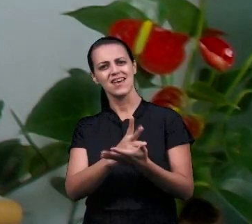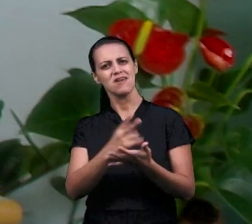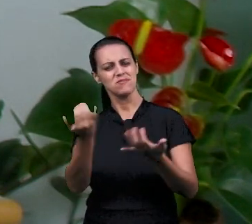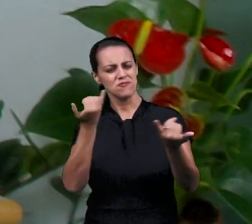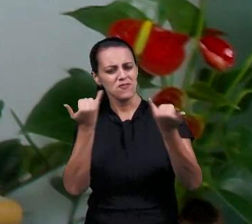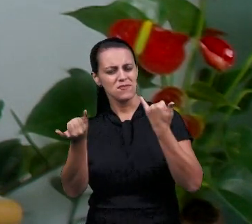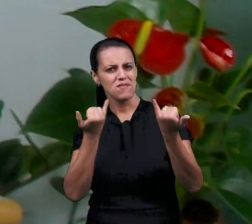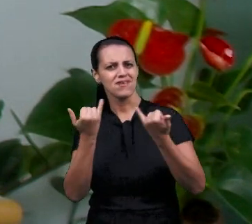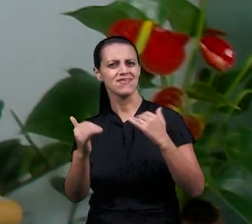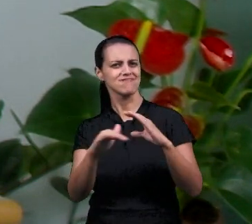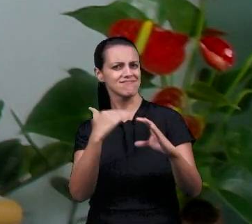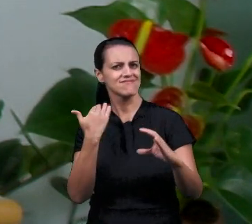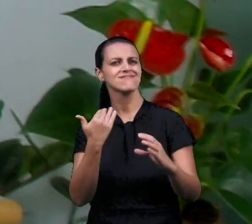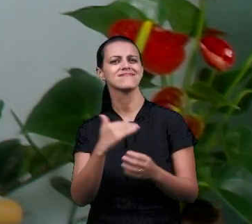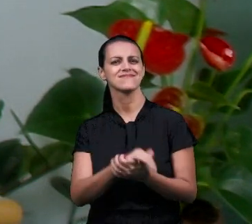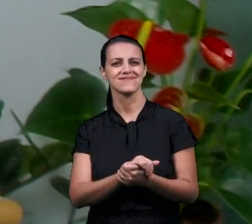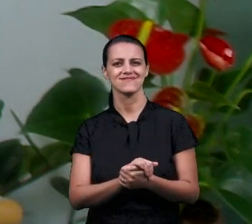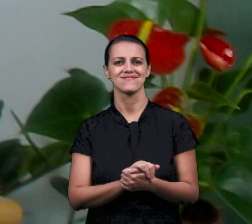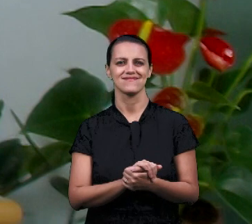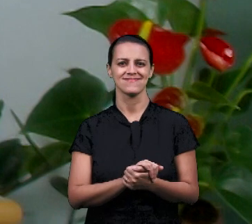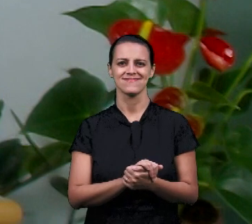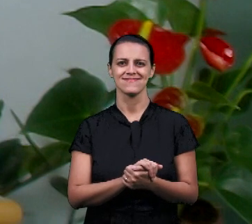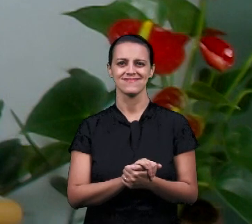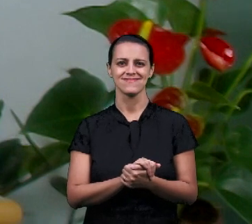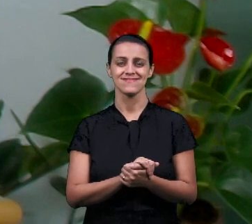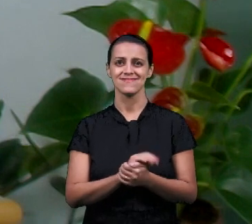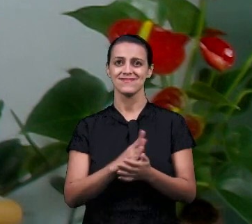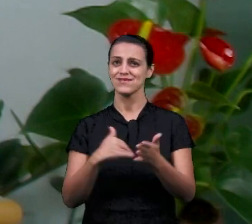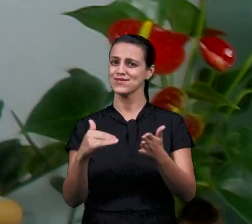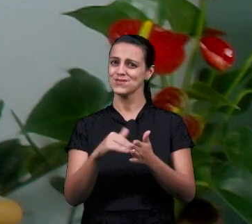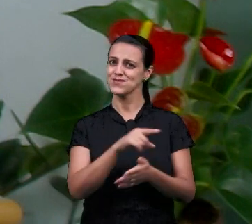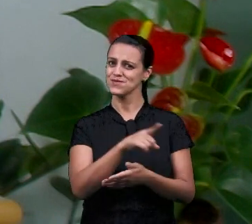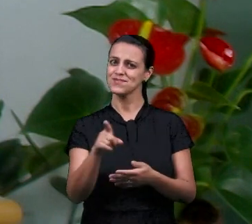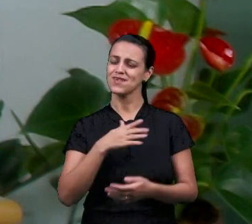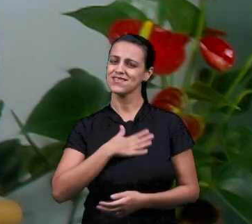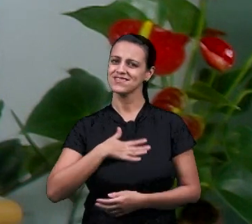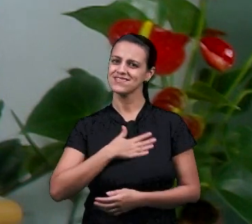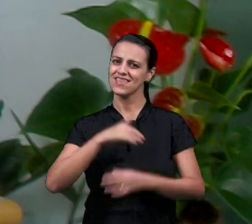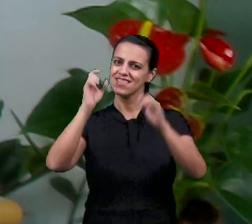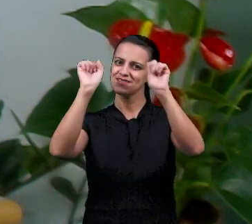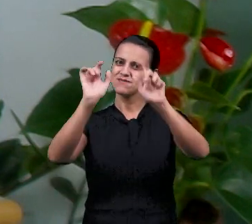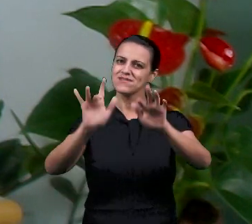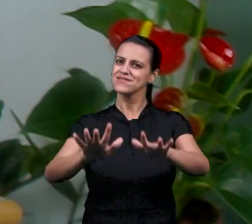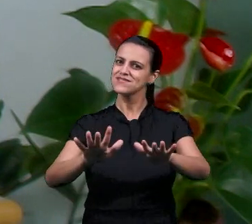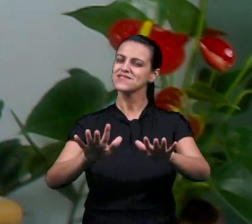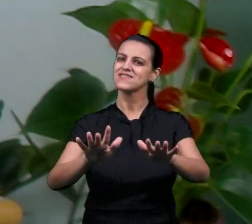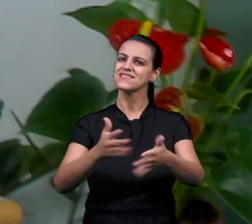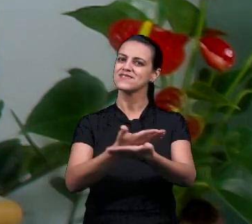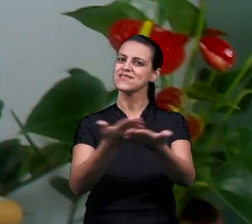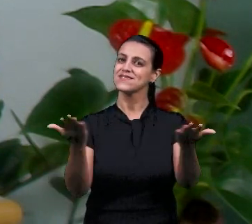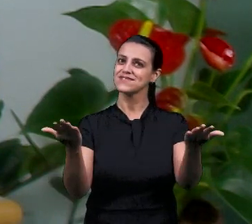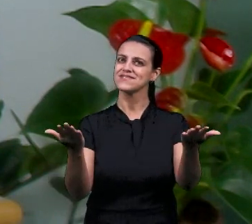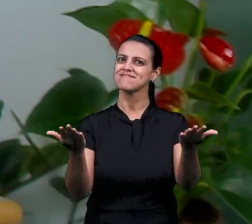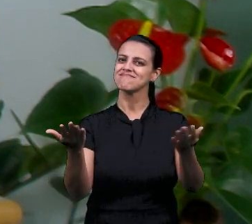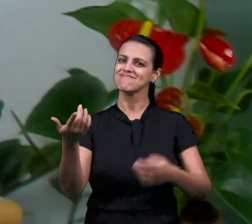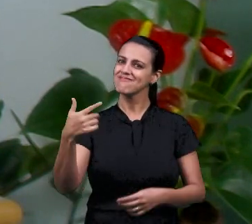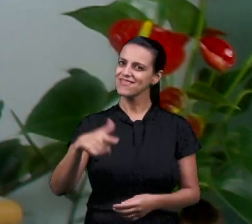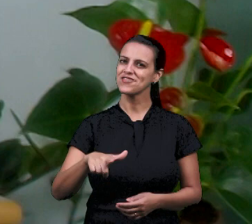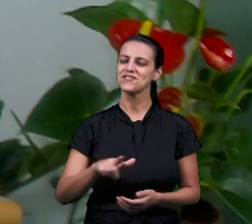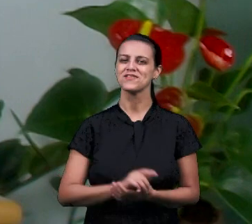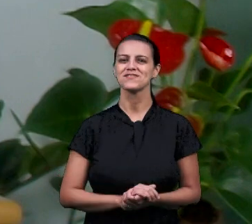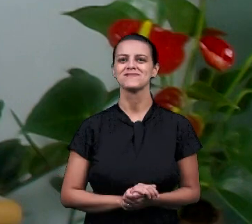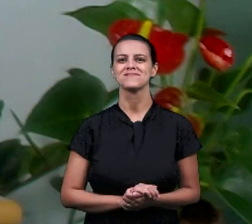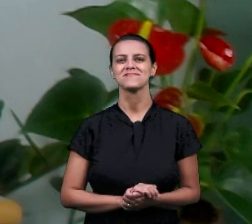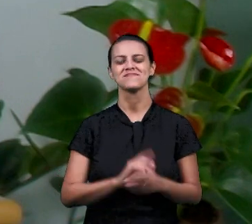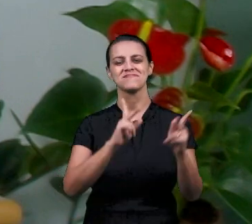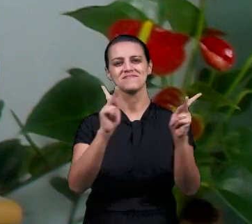informations et tout cela. Que Dieu bénisse à tous. Encore une fois, la